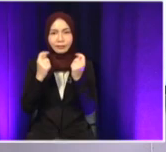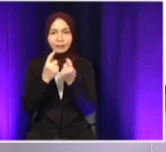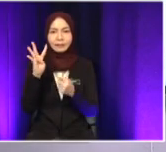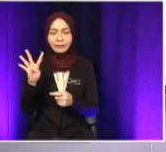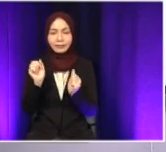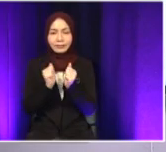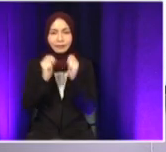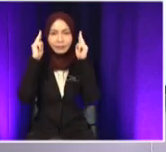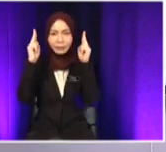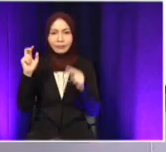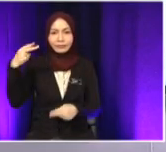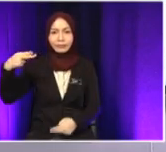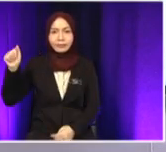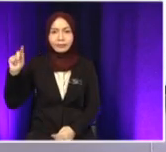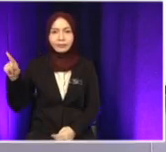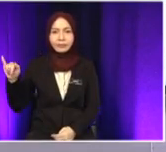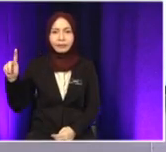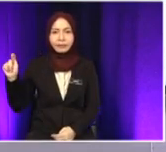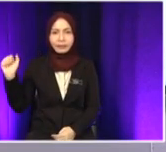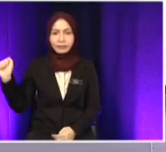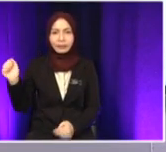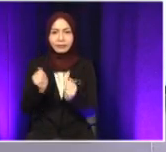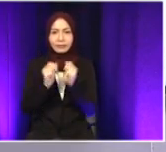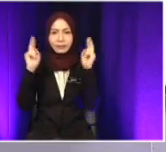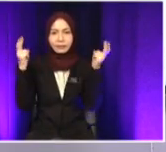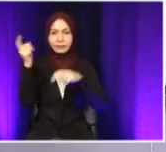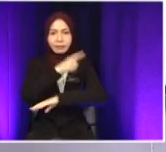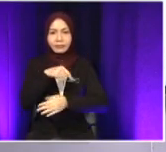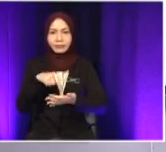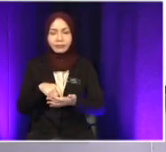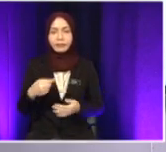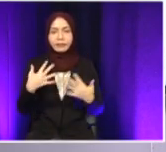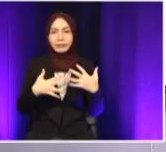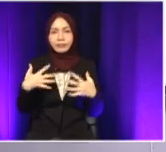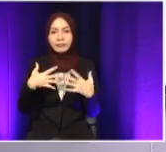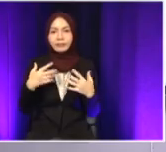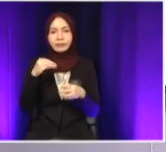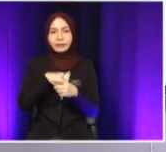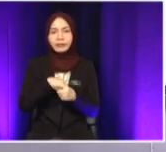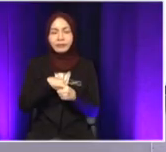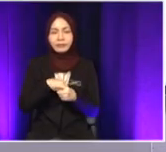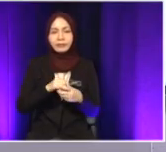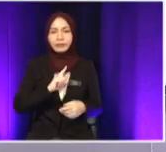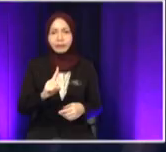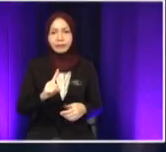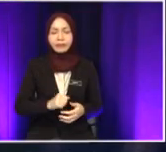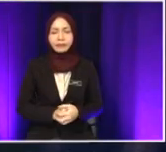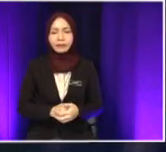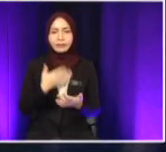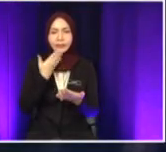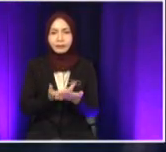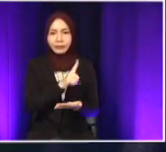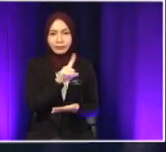kita dengan nih berkaitan dengan topik menarik yaitu berkaitan dengan hiburan di dalam Islam untuk